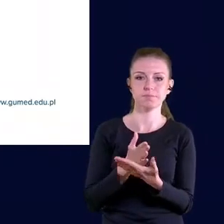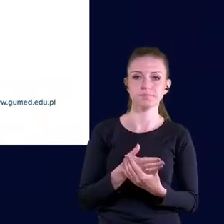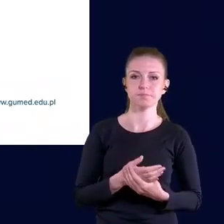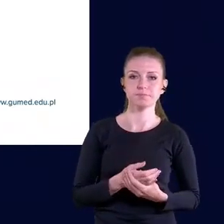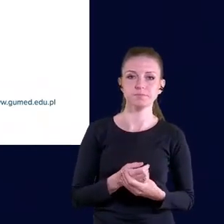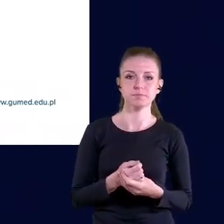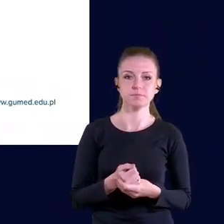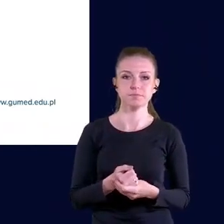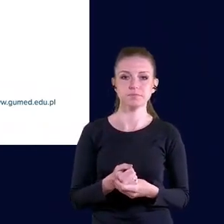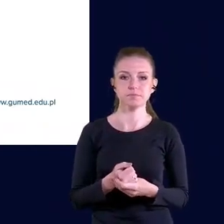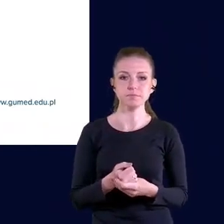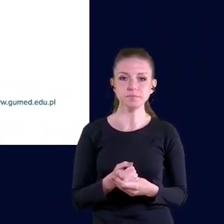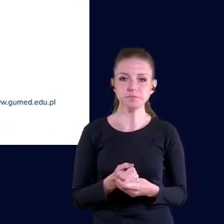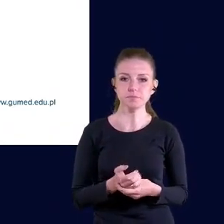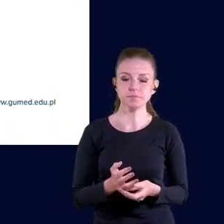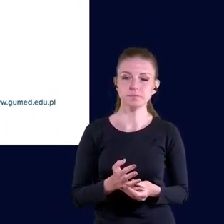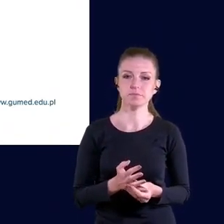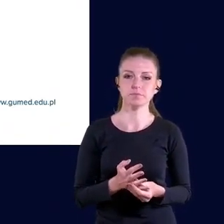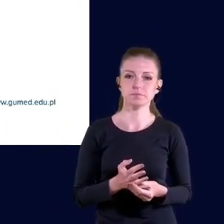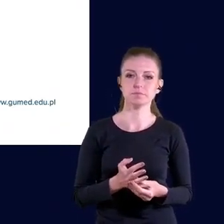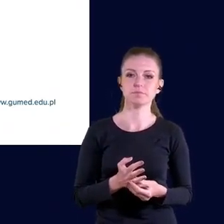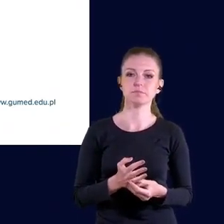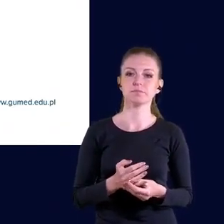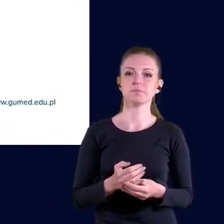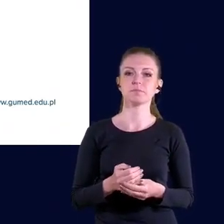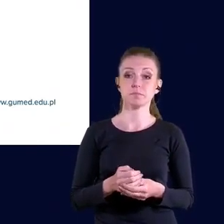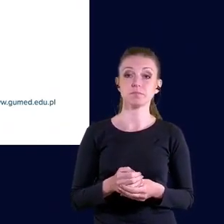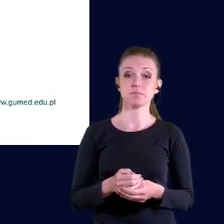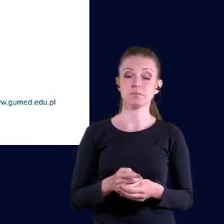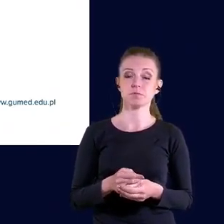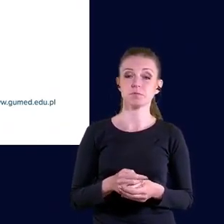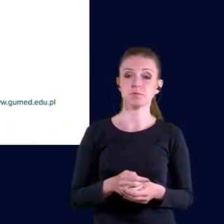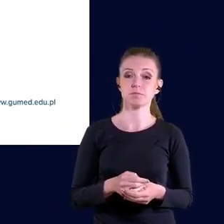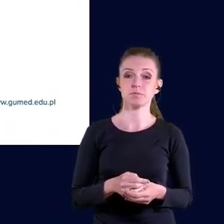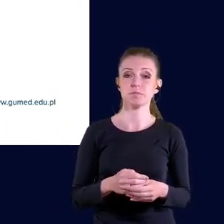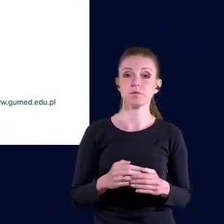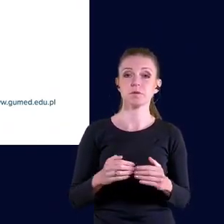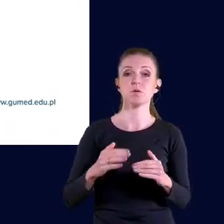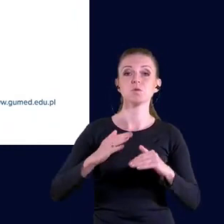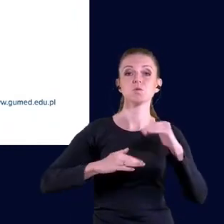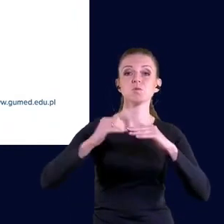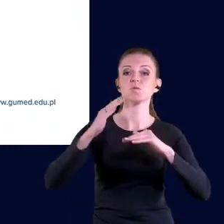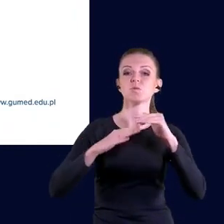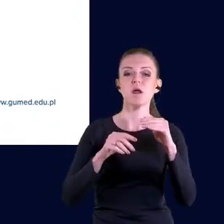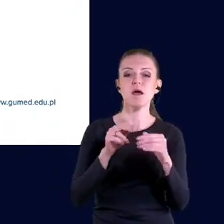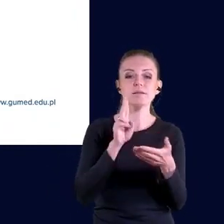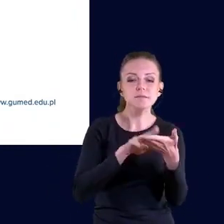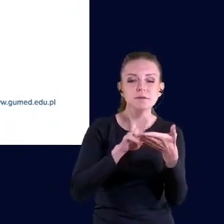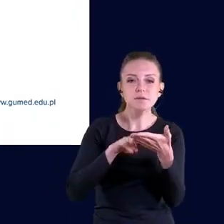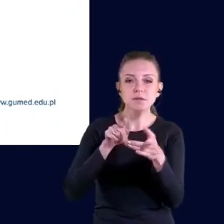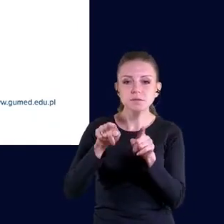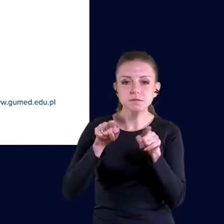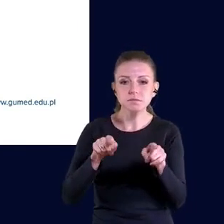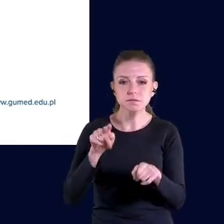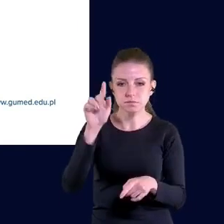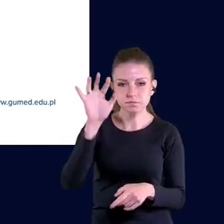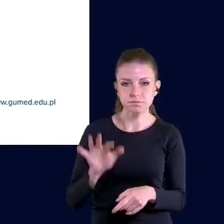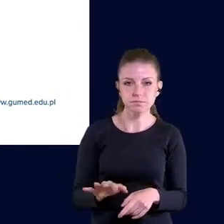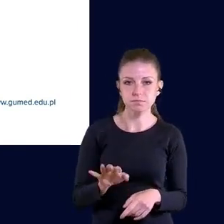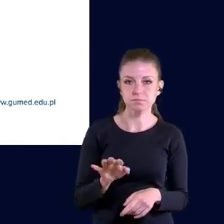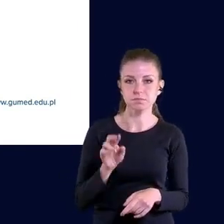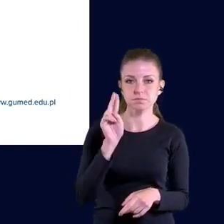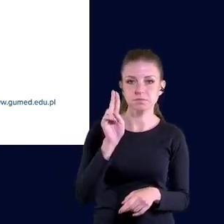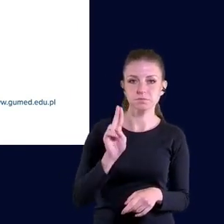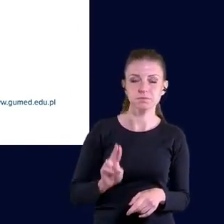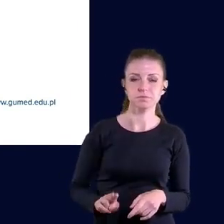też dla zasadzie strukturę znaczników taka struktura nie jest